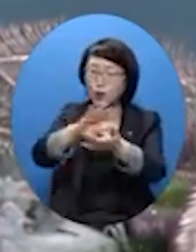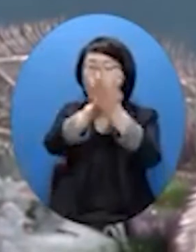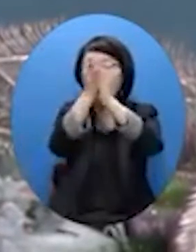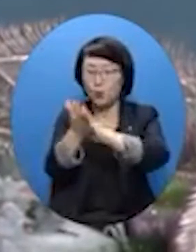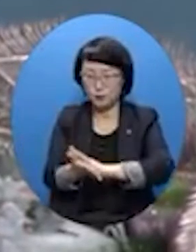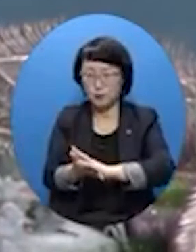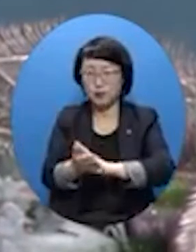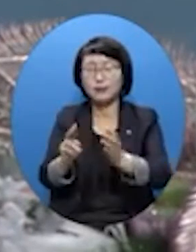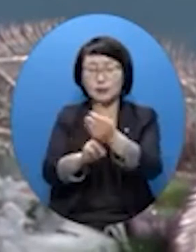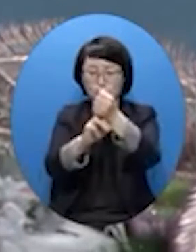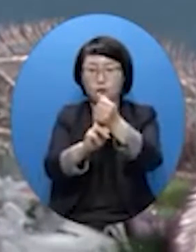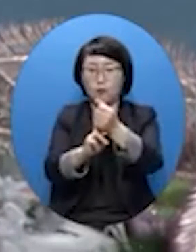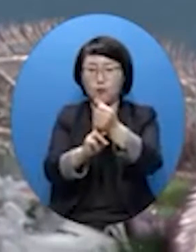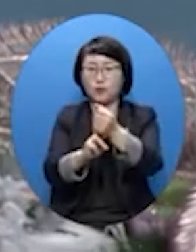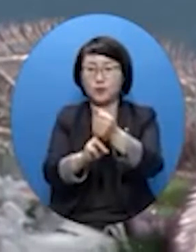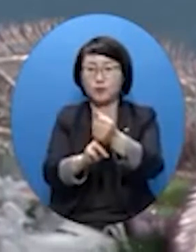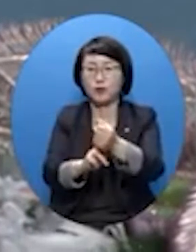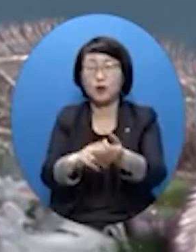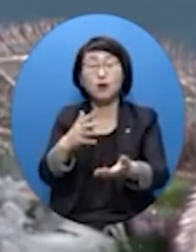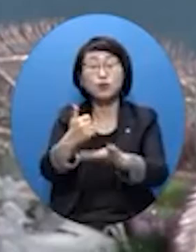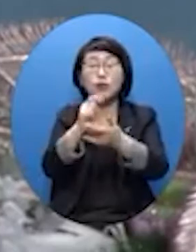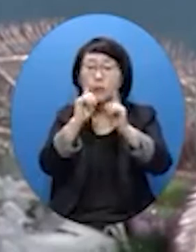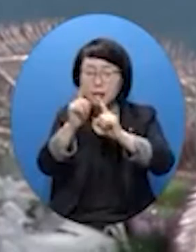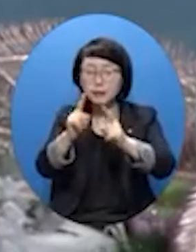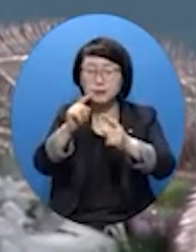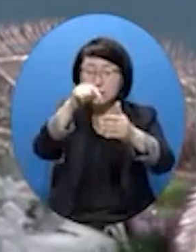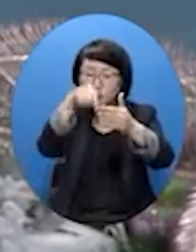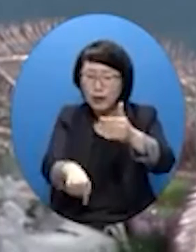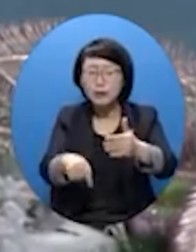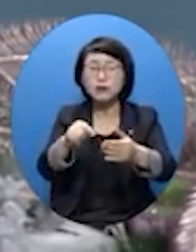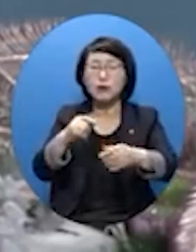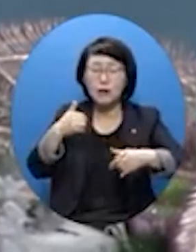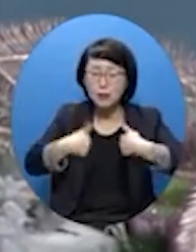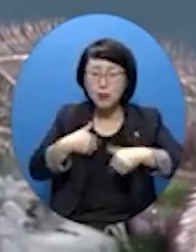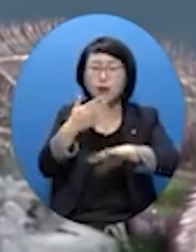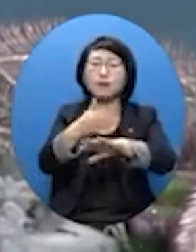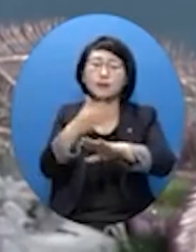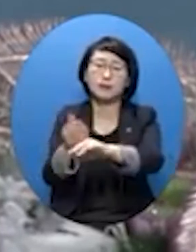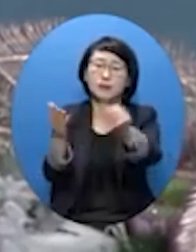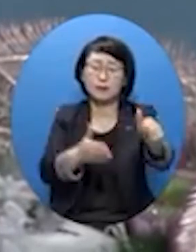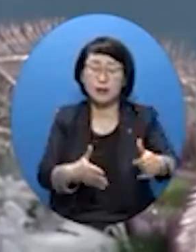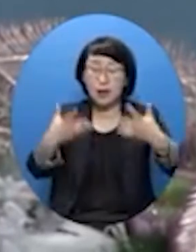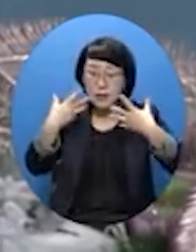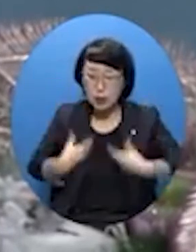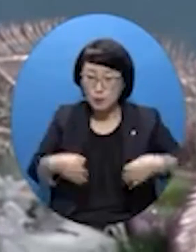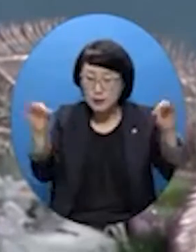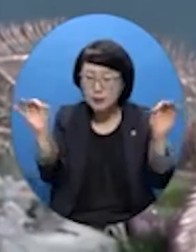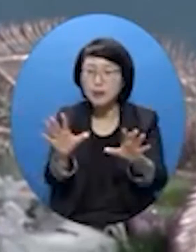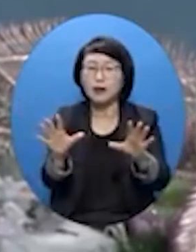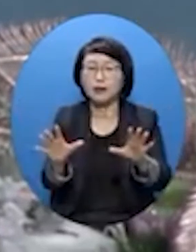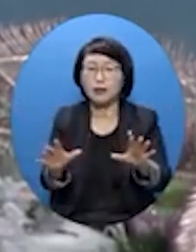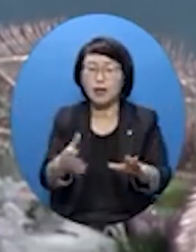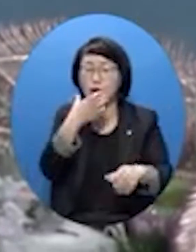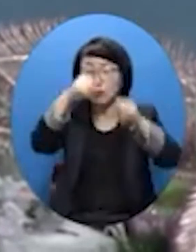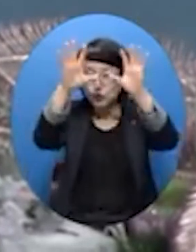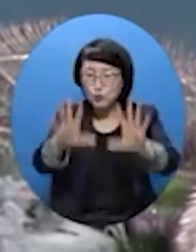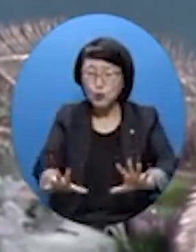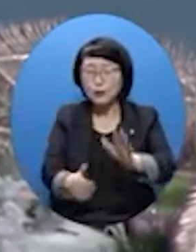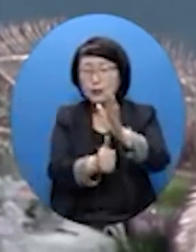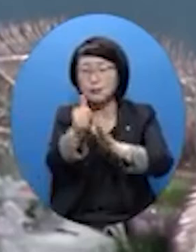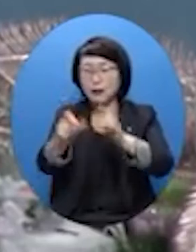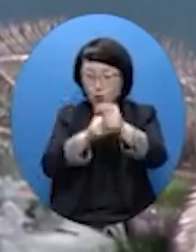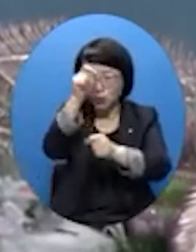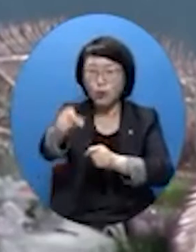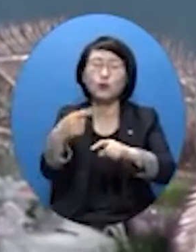되는 기적이 임할 것입니다. 주님 안에서 기뻐하십시오. 감사하십시오. 절망의 때는 잠깐이요 축복과 희망의 때는